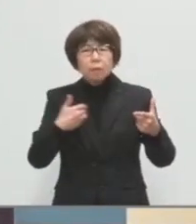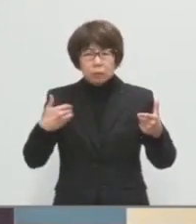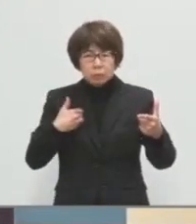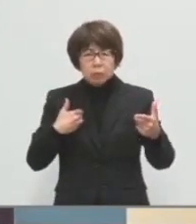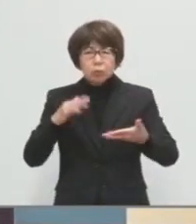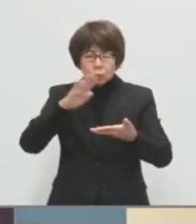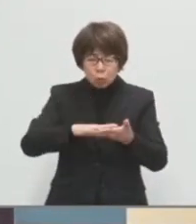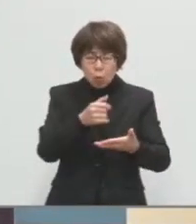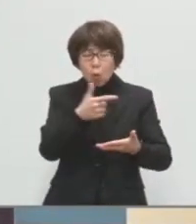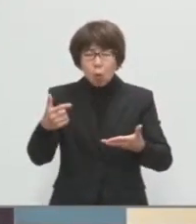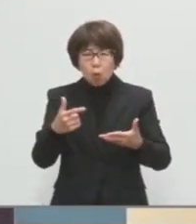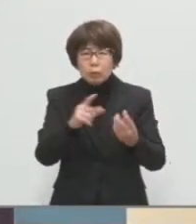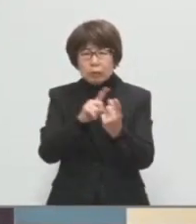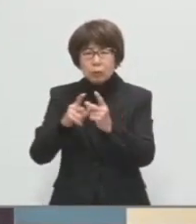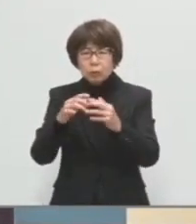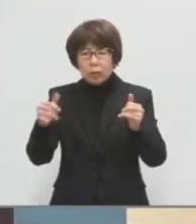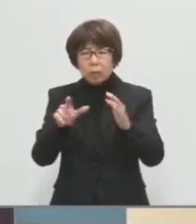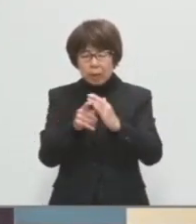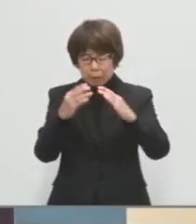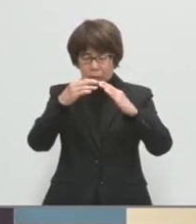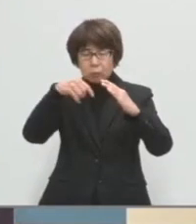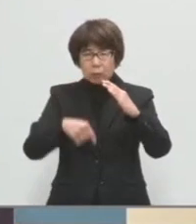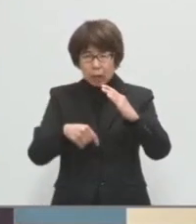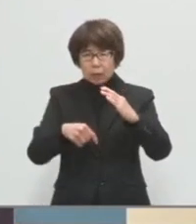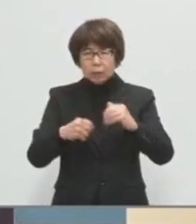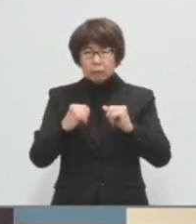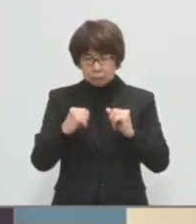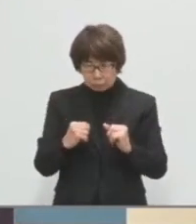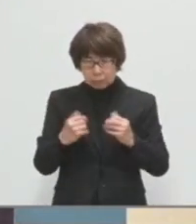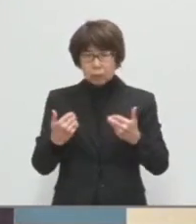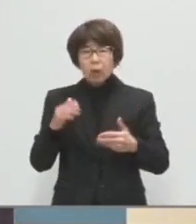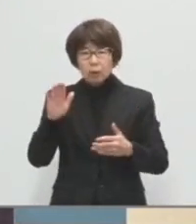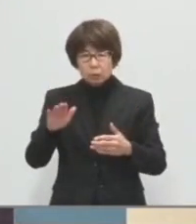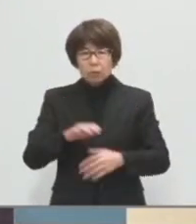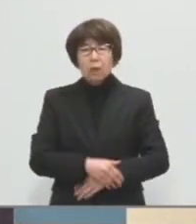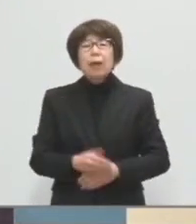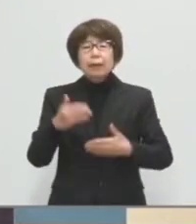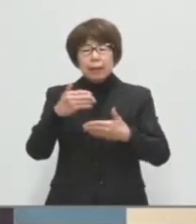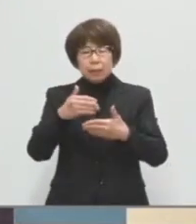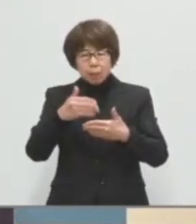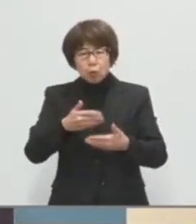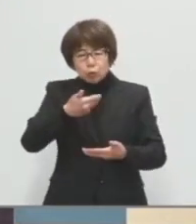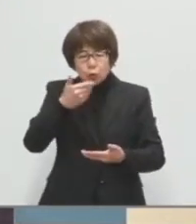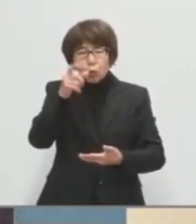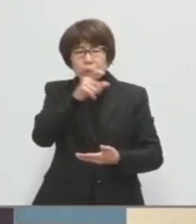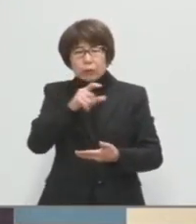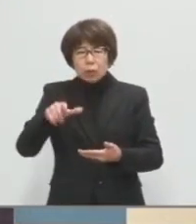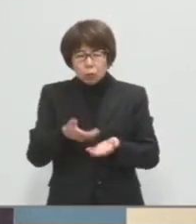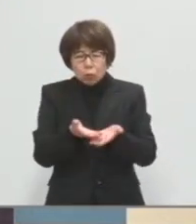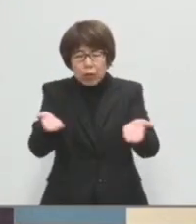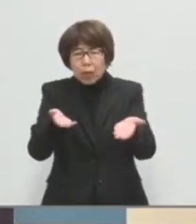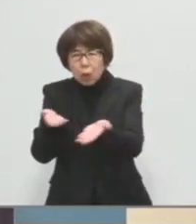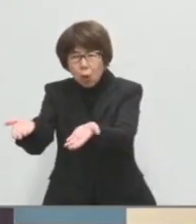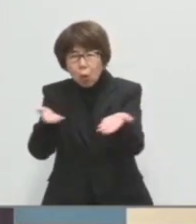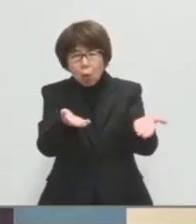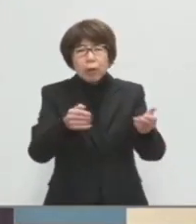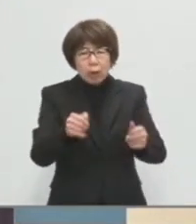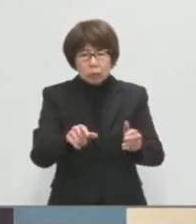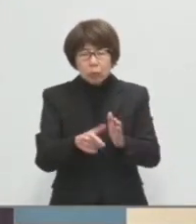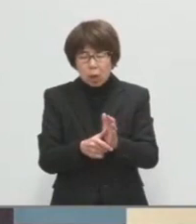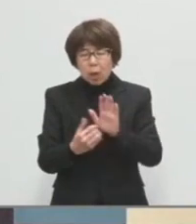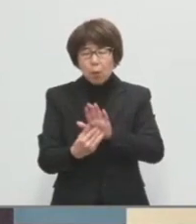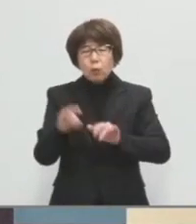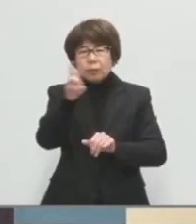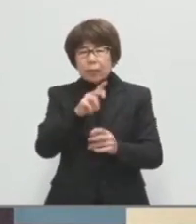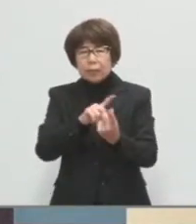者は自宅療養となります犬でも食料品等の提供を行ってまいりますけれども防災対策と同様でござい